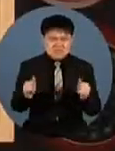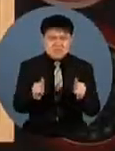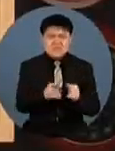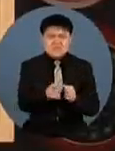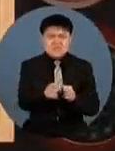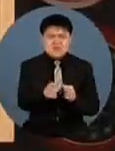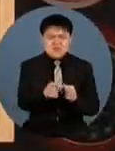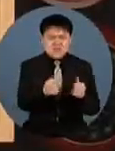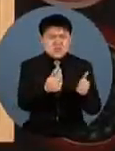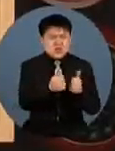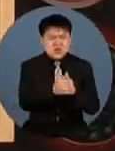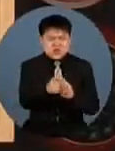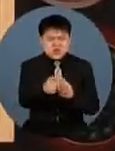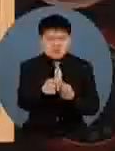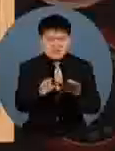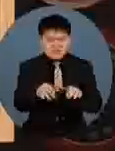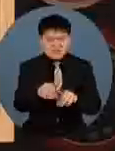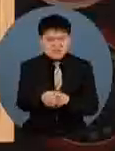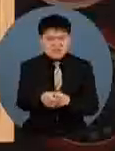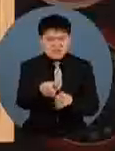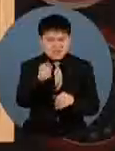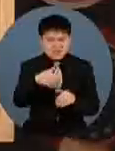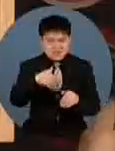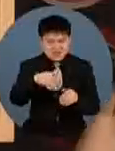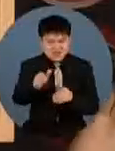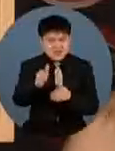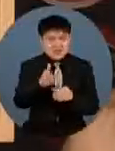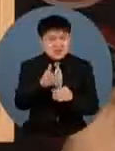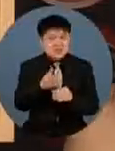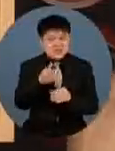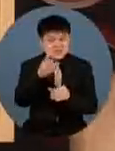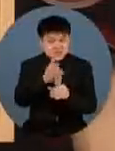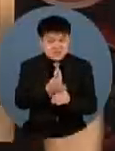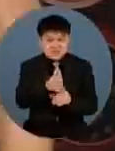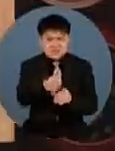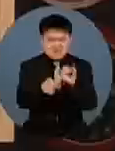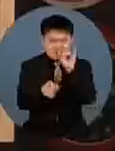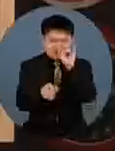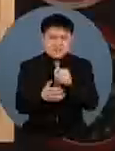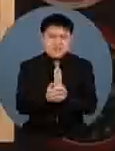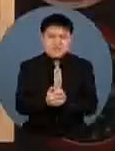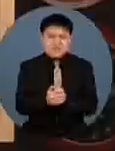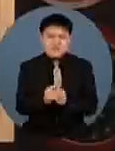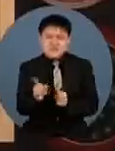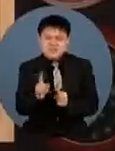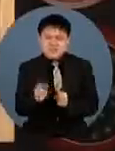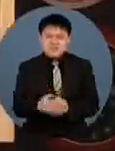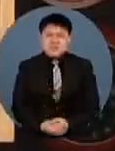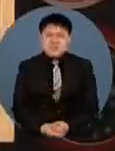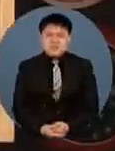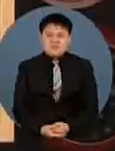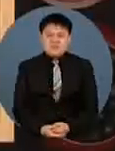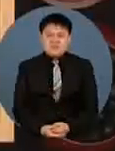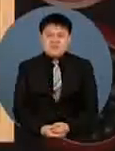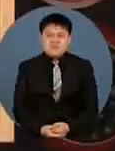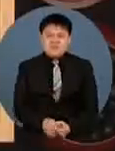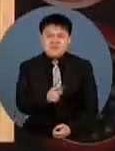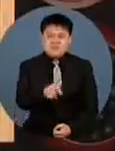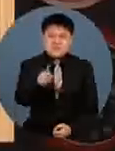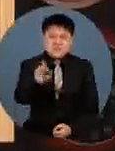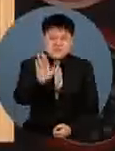그렇죠. 우승으로 가는 그 길목에 서 있습니다. 돈도 네. 중요하지만 명예도 네. 중요하죠. 밀고